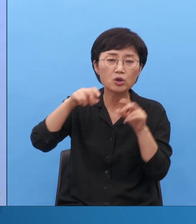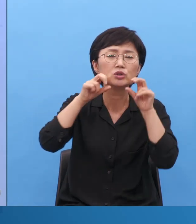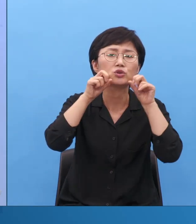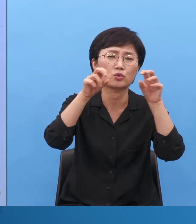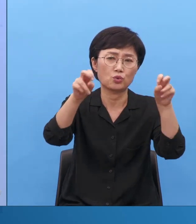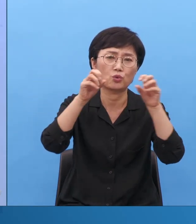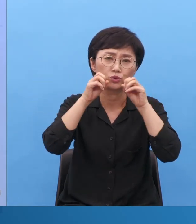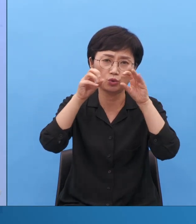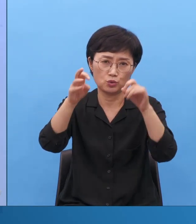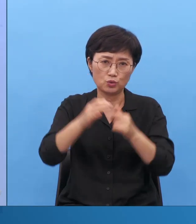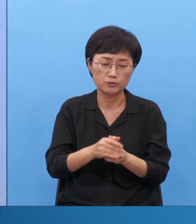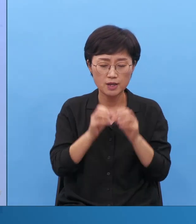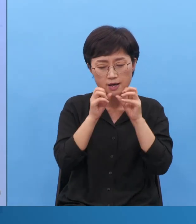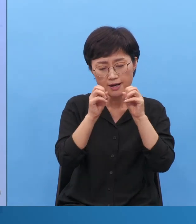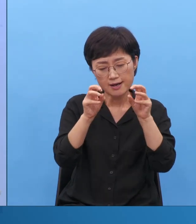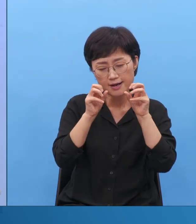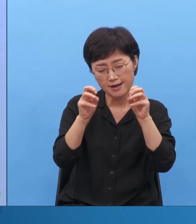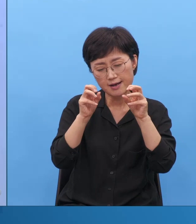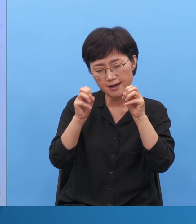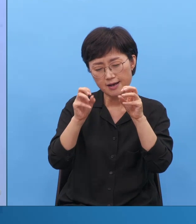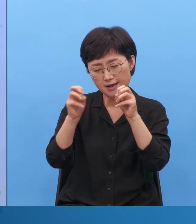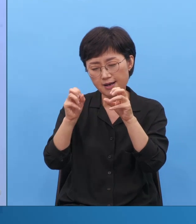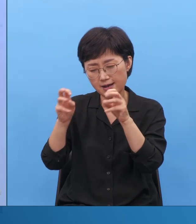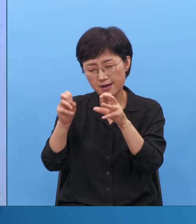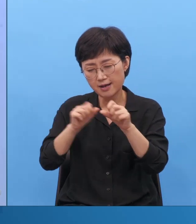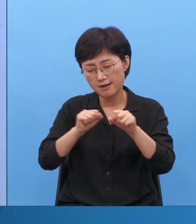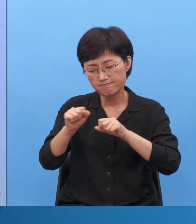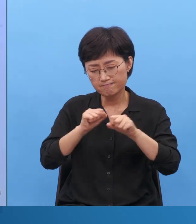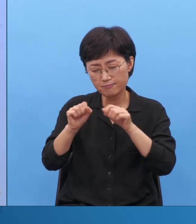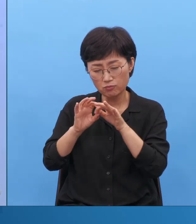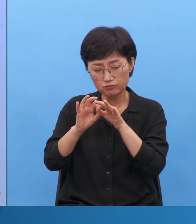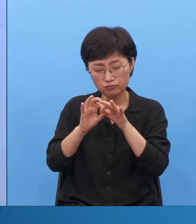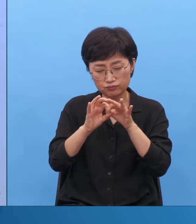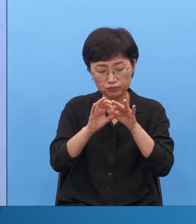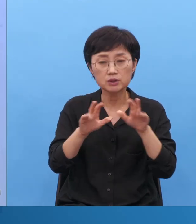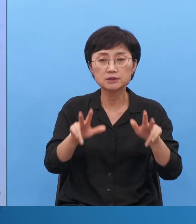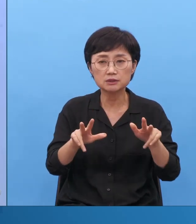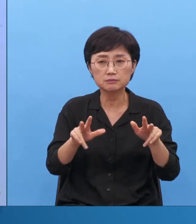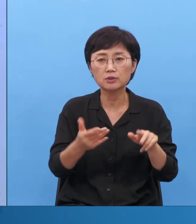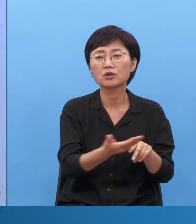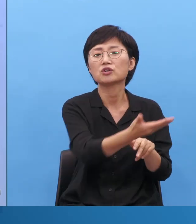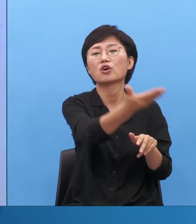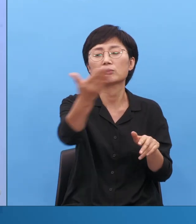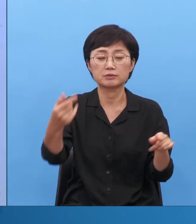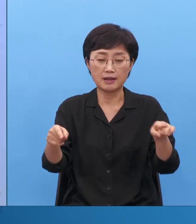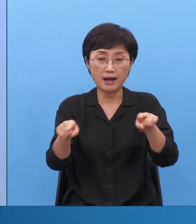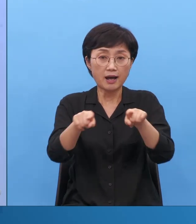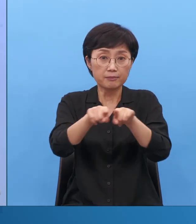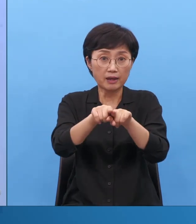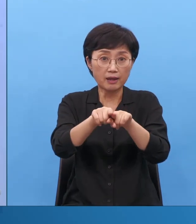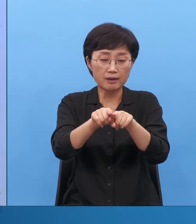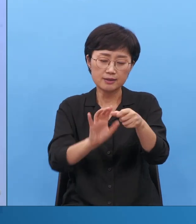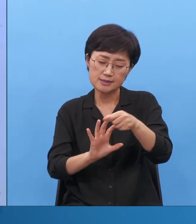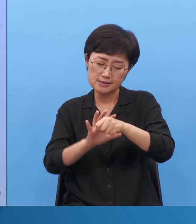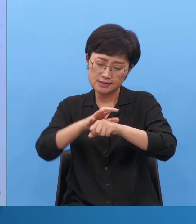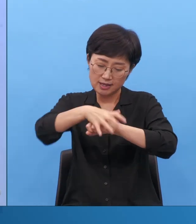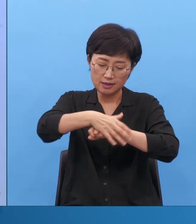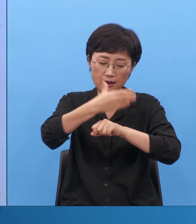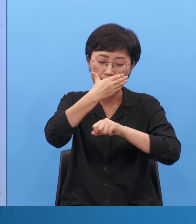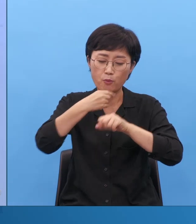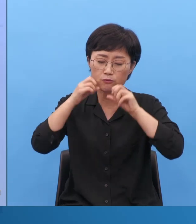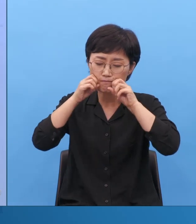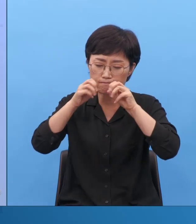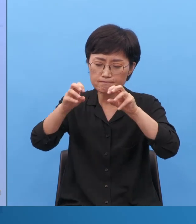지금 상상하지도 못하는 렘넌트 후대 운동을 지금 전 세계 하고 있다. And right now, we're all too doing this